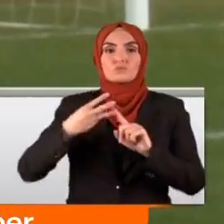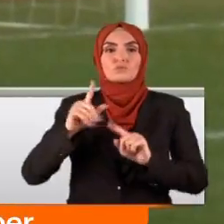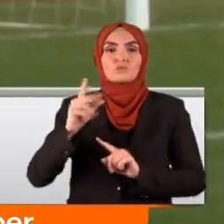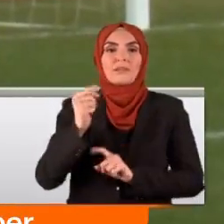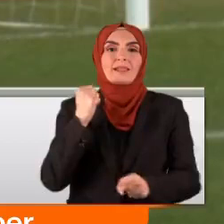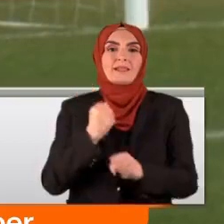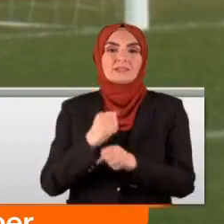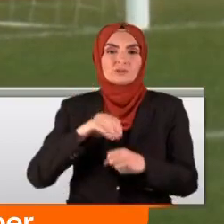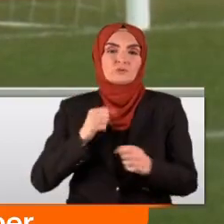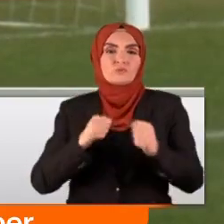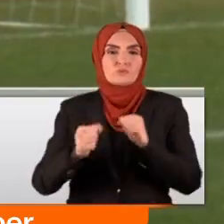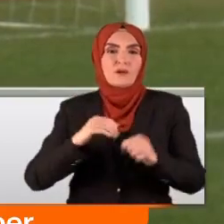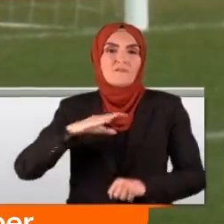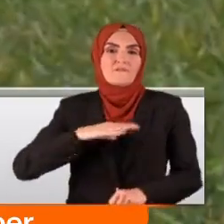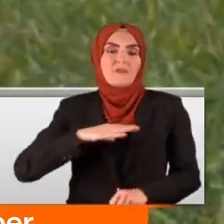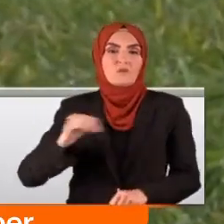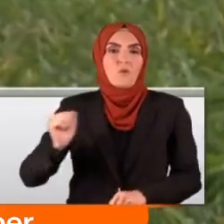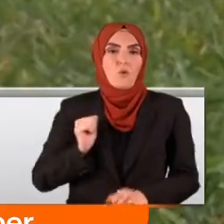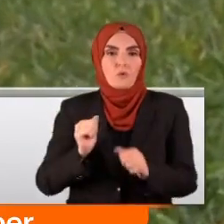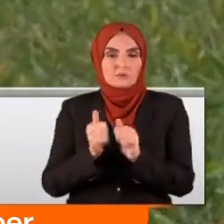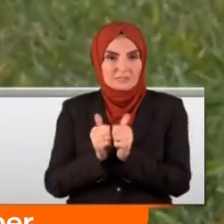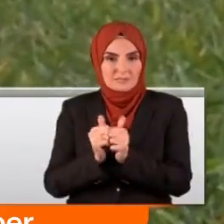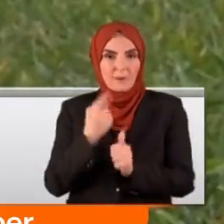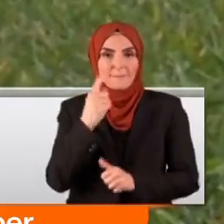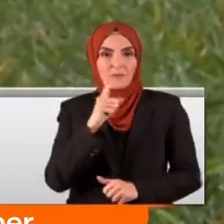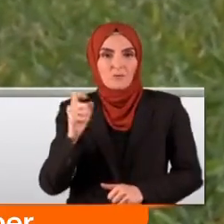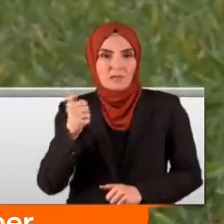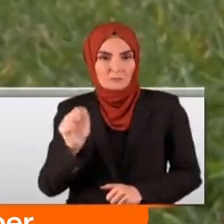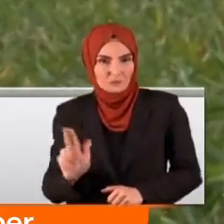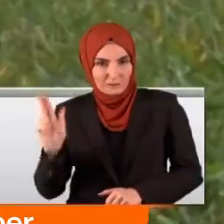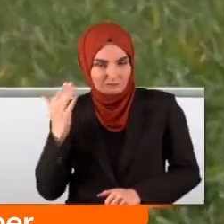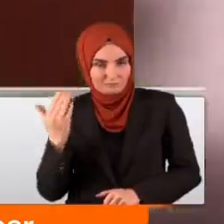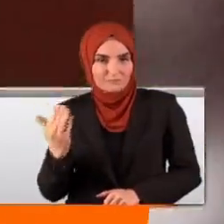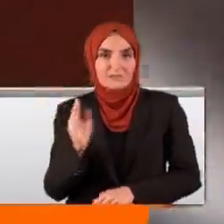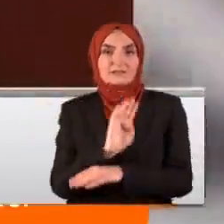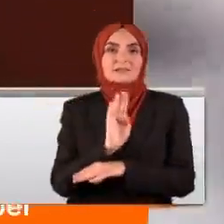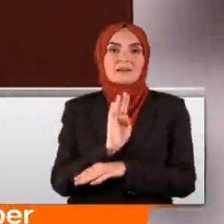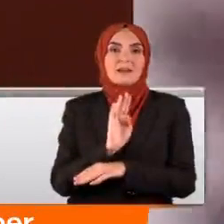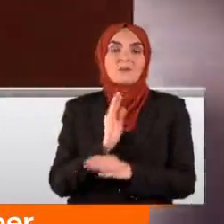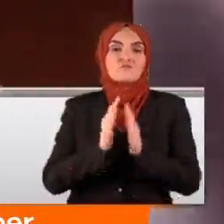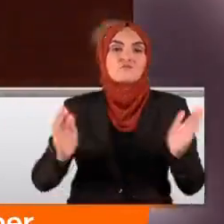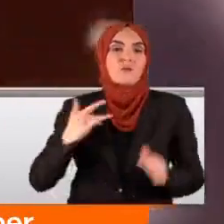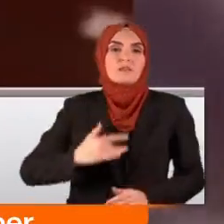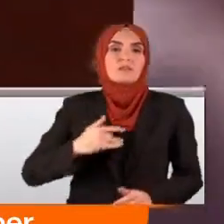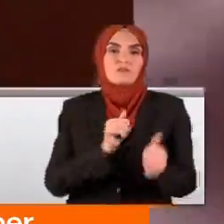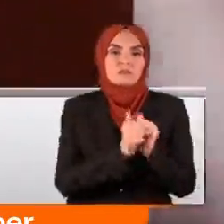mücadele eden Ordu Spor 1967 ile Kırıkkale Büyük Anadolu Spor karşı karşıya geldi.